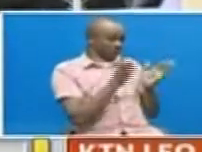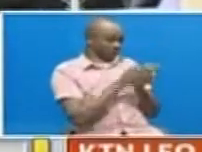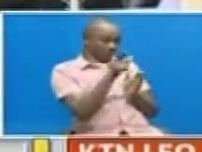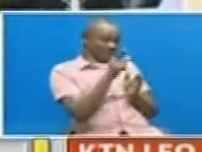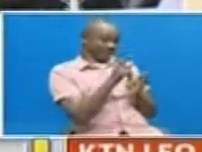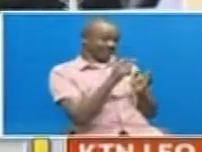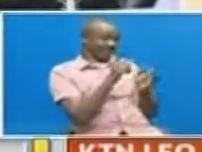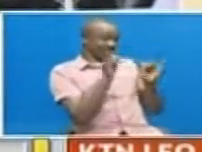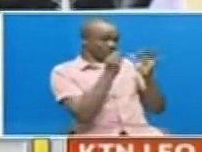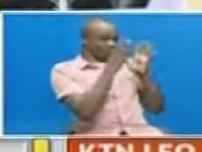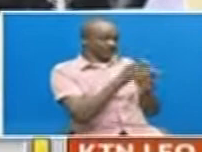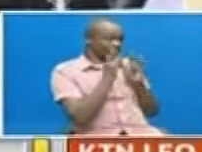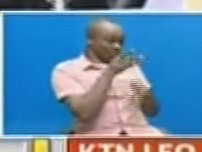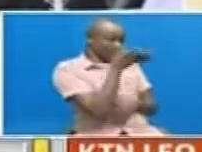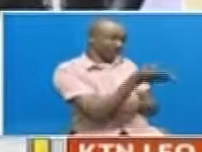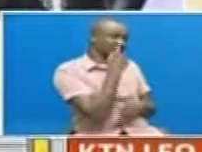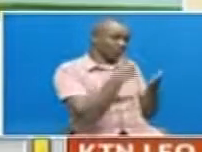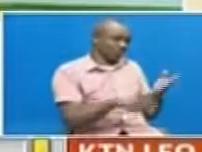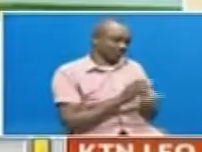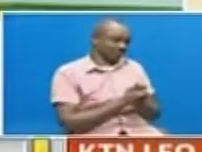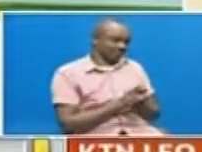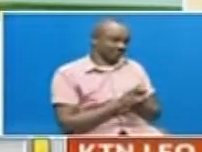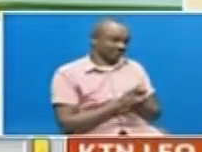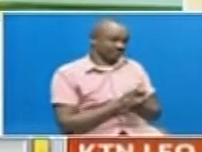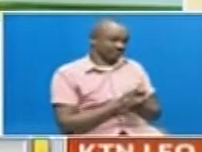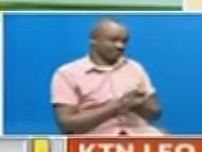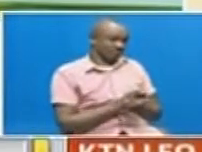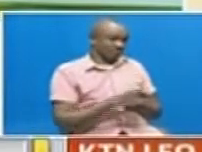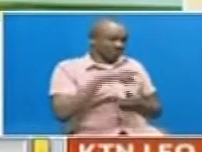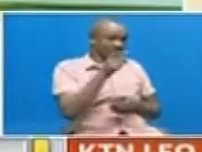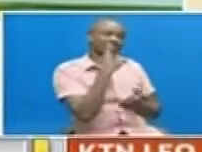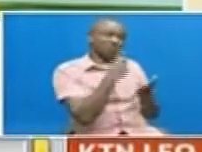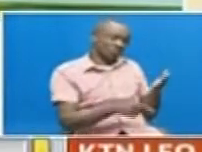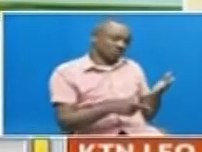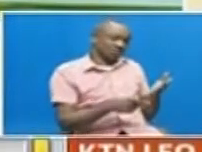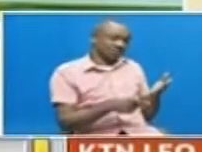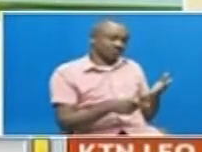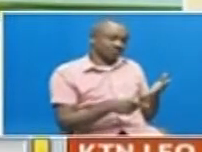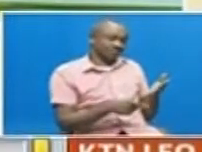Okenye, na anasema ni wewe hapo pengine ambaye ulisema kwamba kidogo